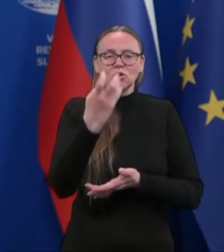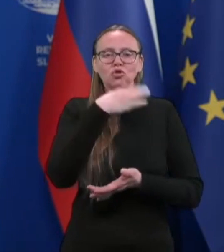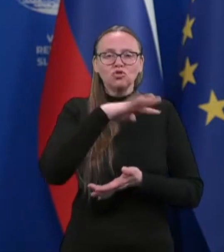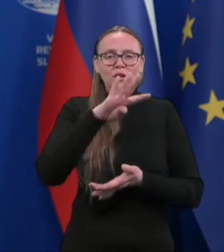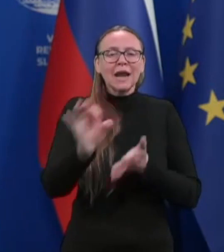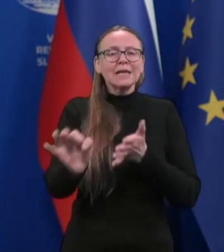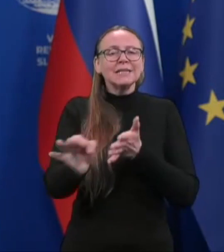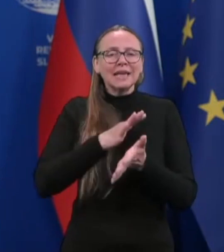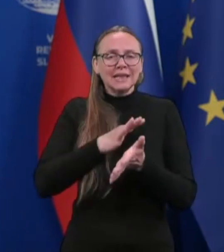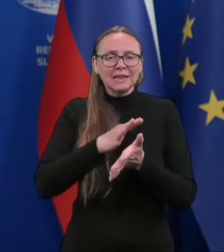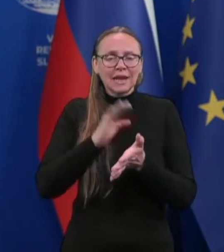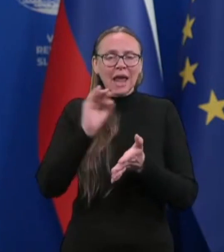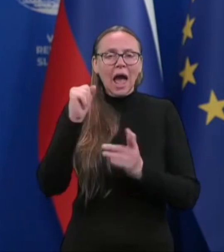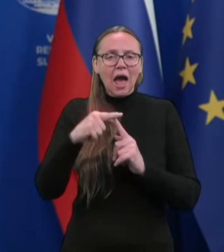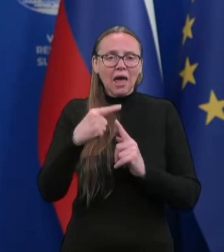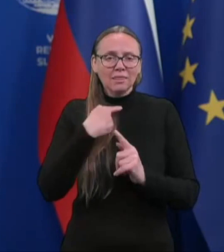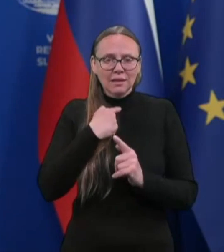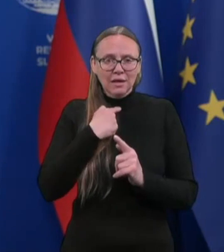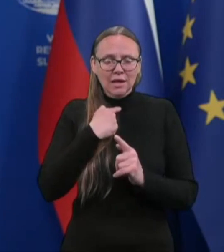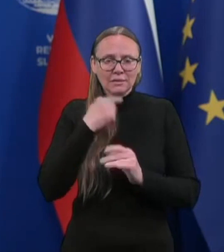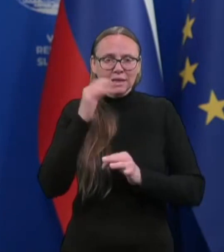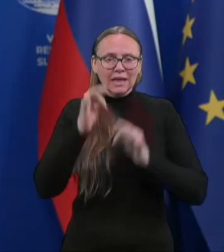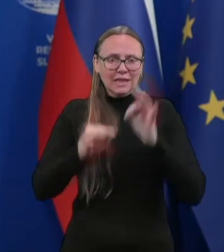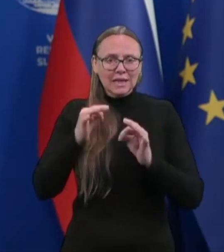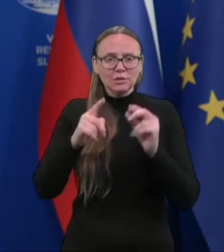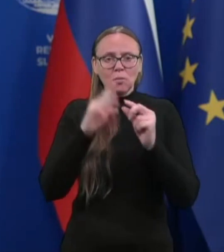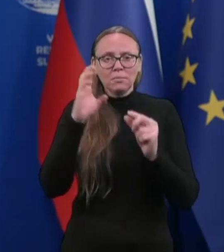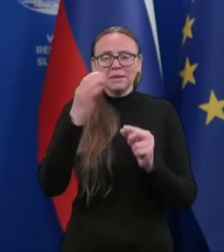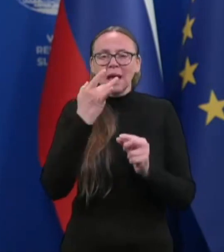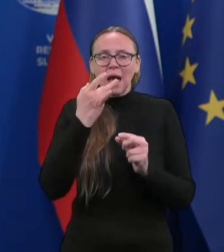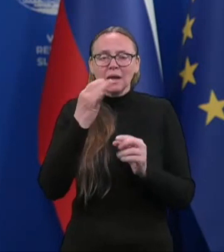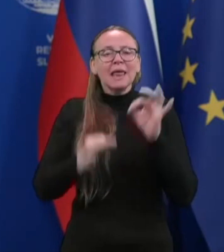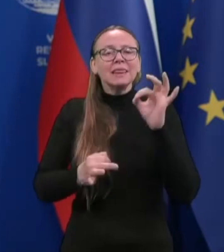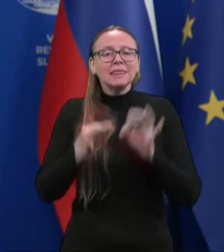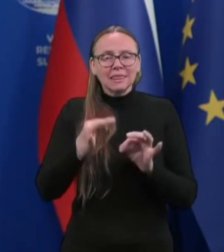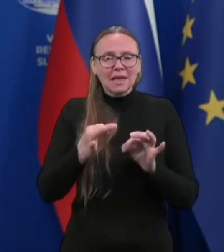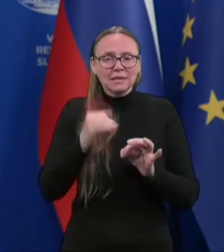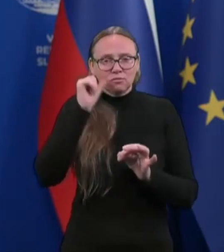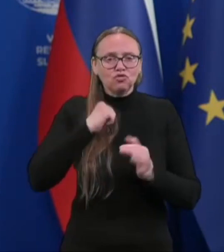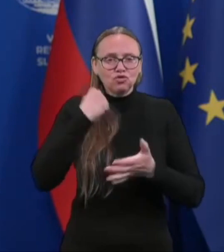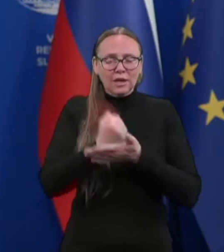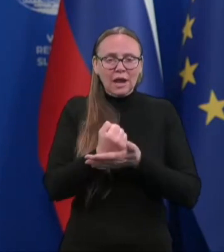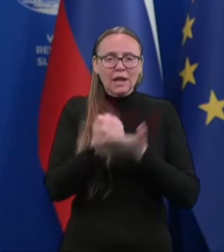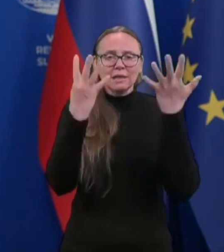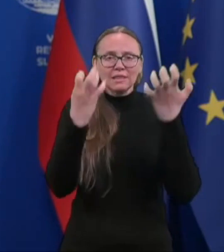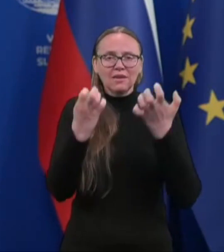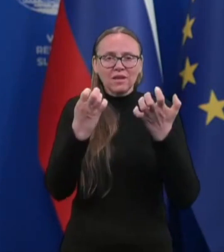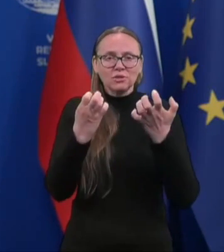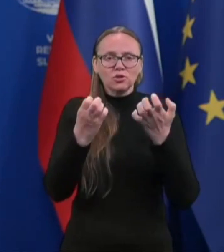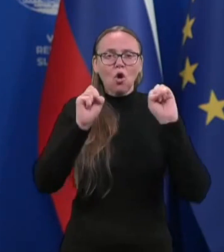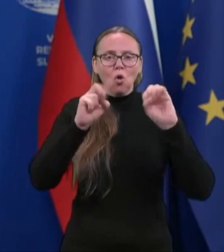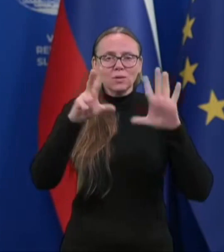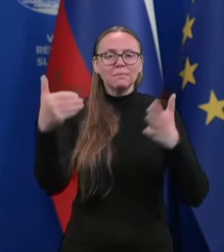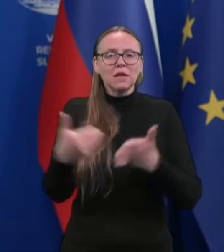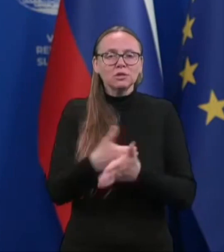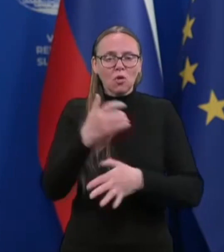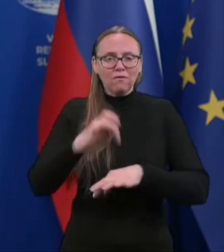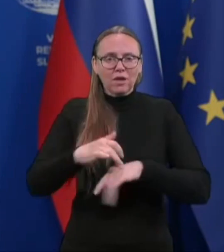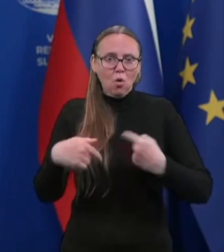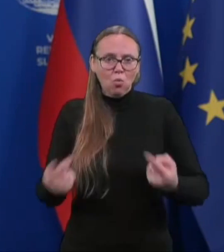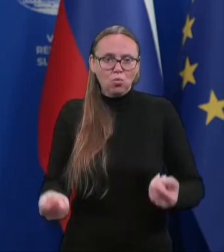34314 hitrih antigenskih testov. S PCR testi je bilo včeraj potrjenih 918 novih